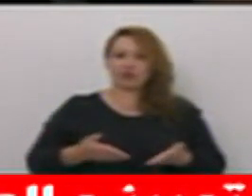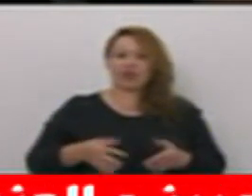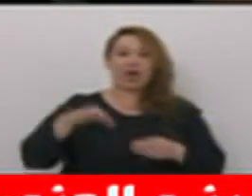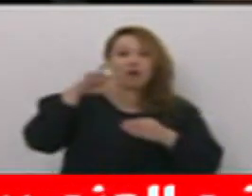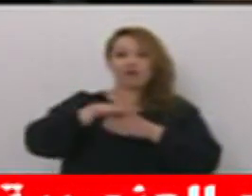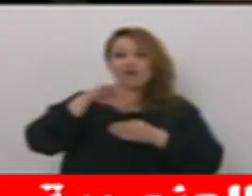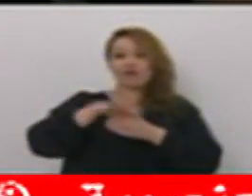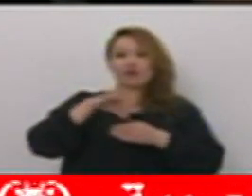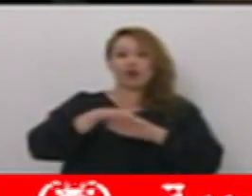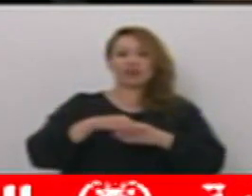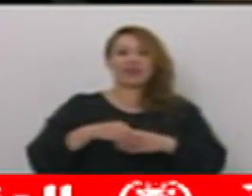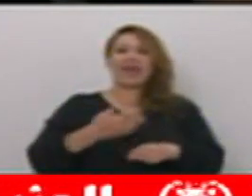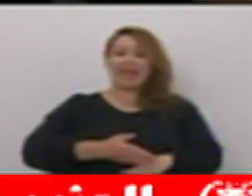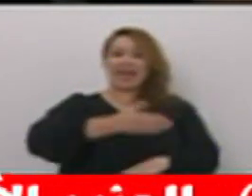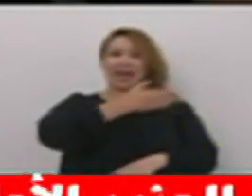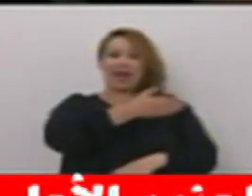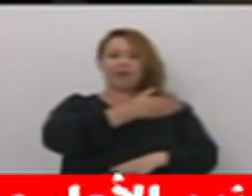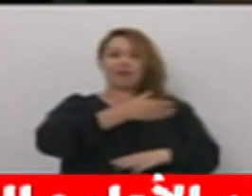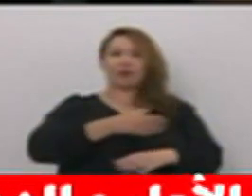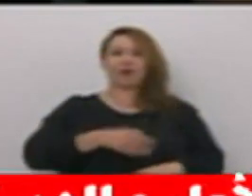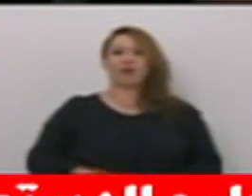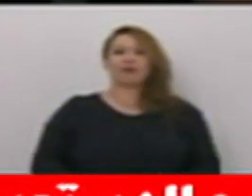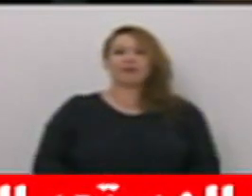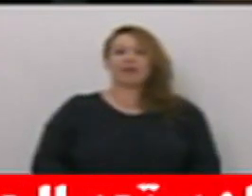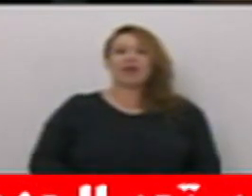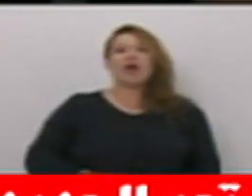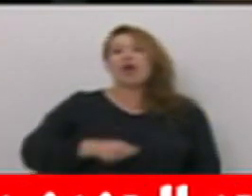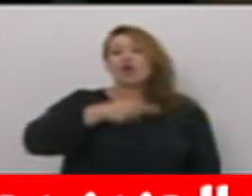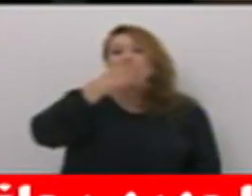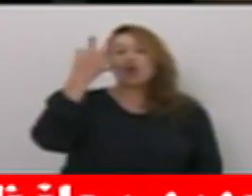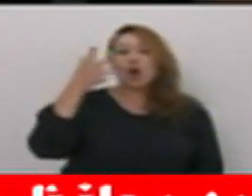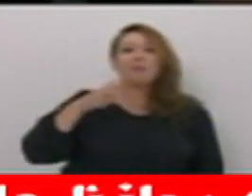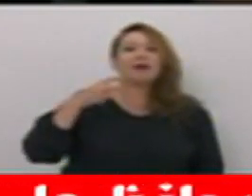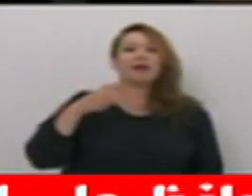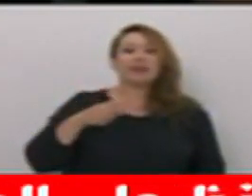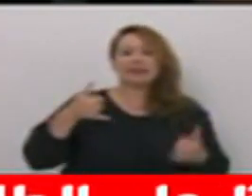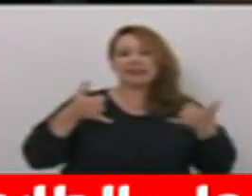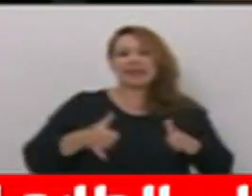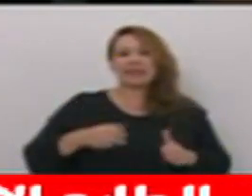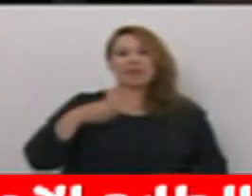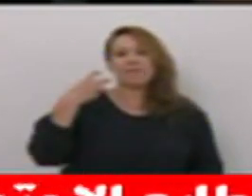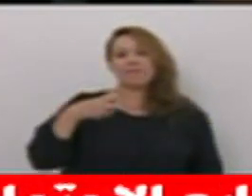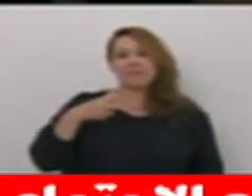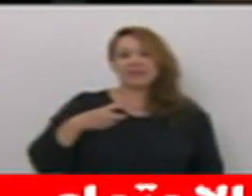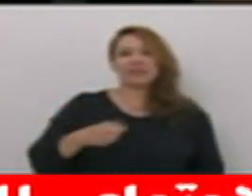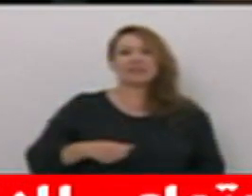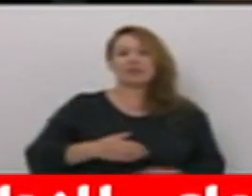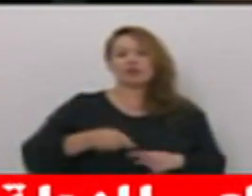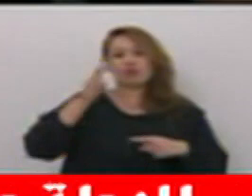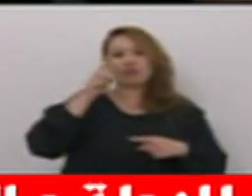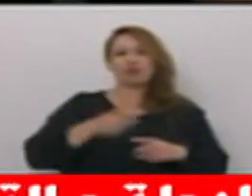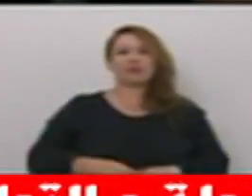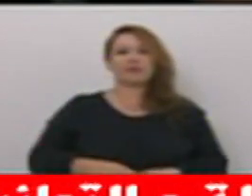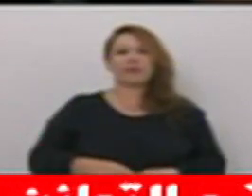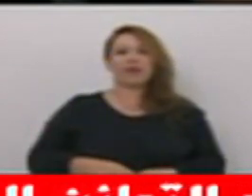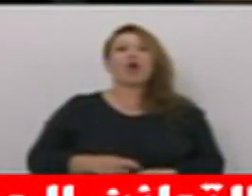التصويت. وقبل ذلك أعلن أن عدد الحاضرين 265 نائب، عدد الوكالات المودعة هي